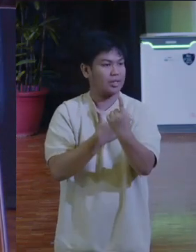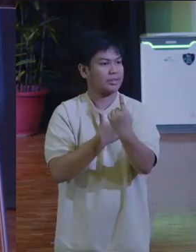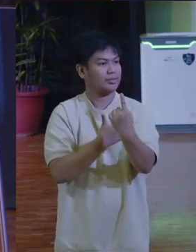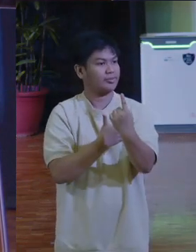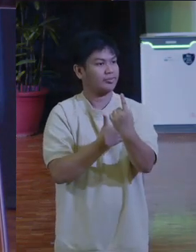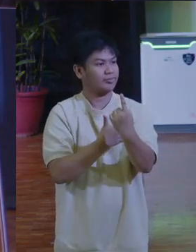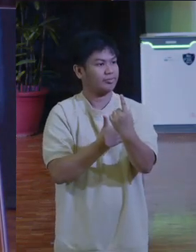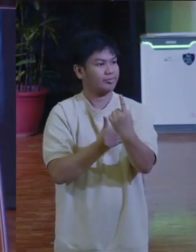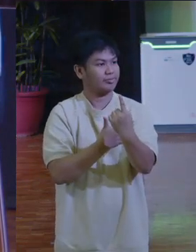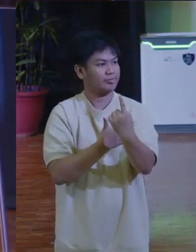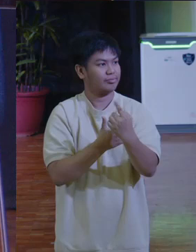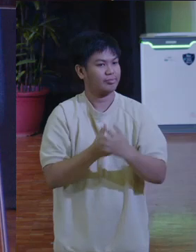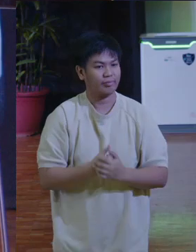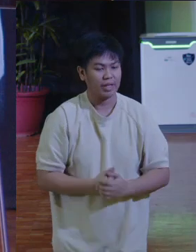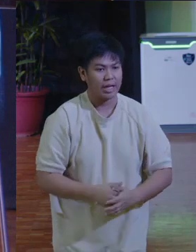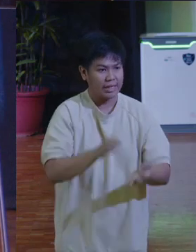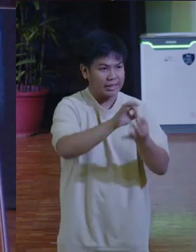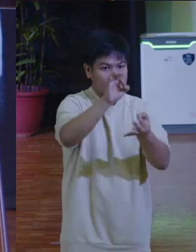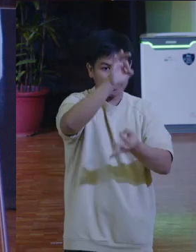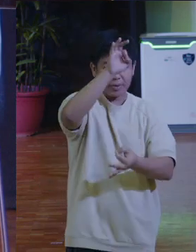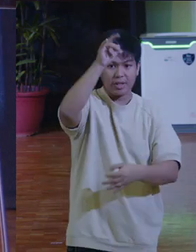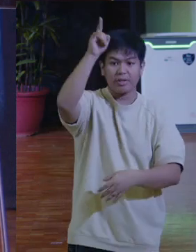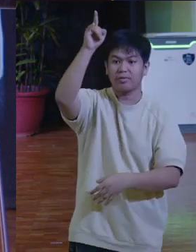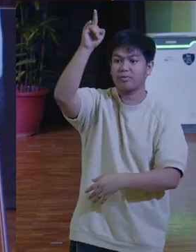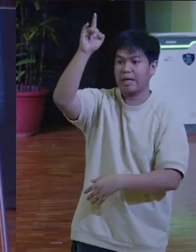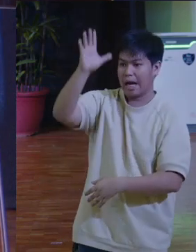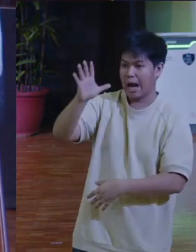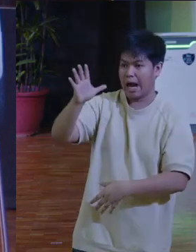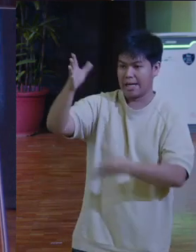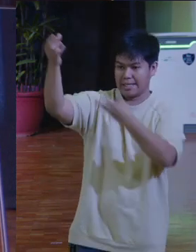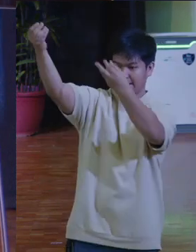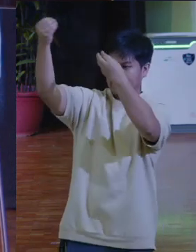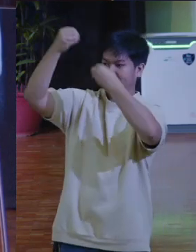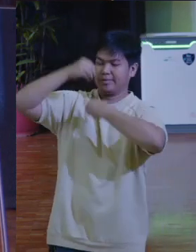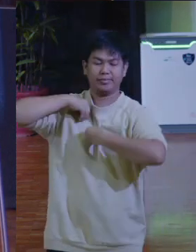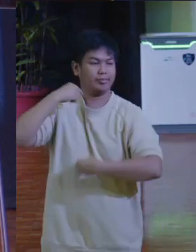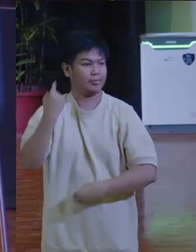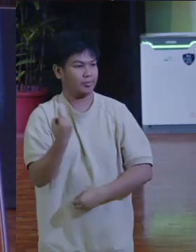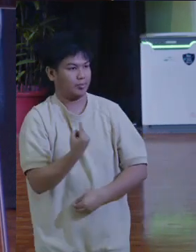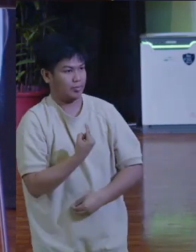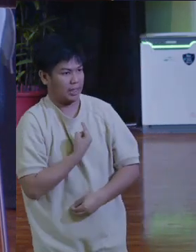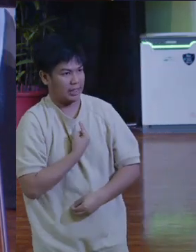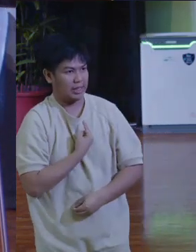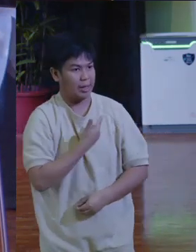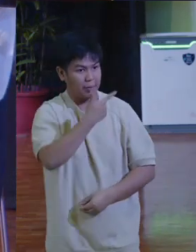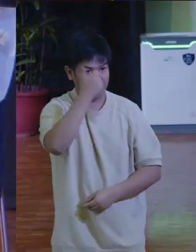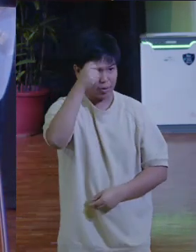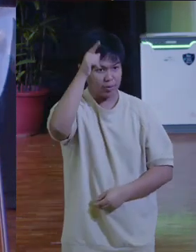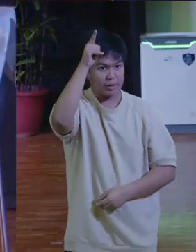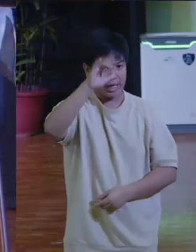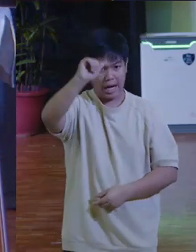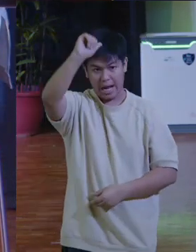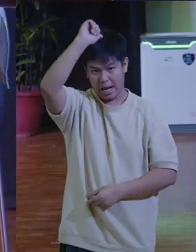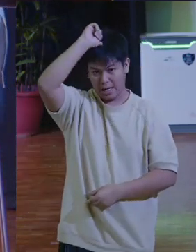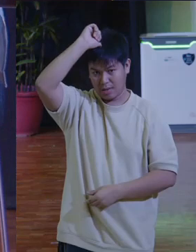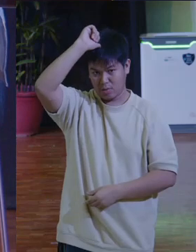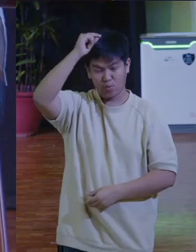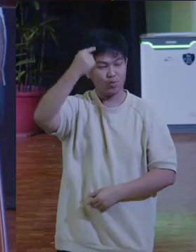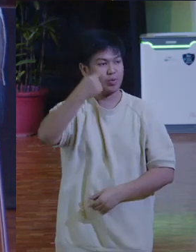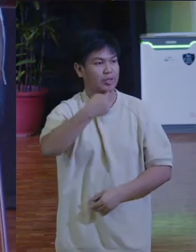ng Isaiah. The Spirit of the Lord God is upon me because the Lord has anointed